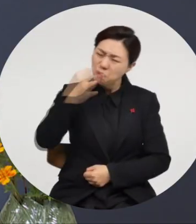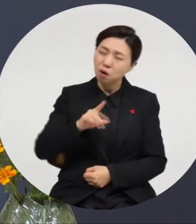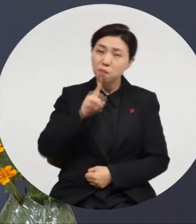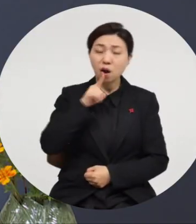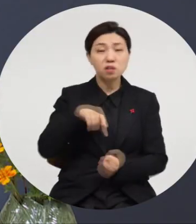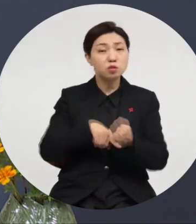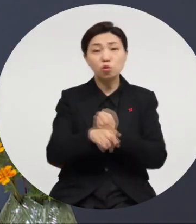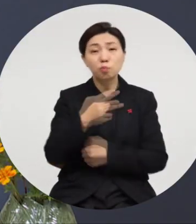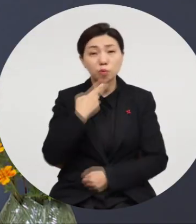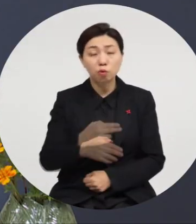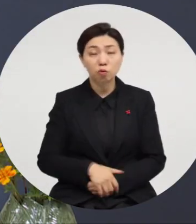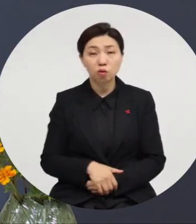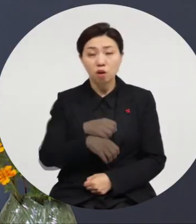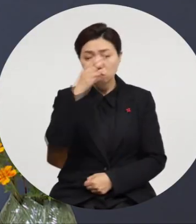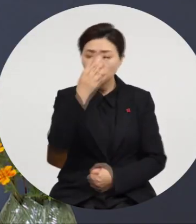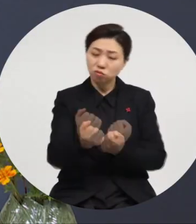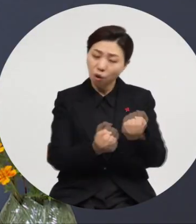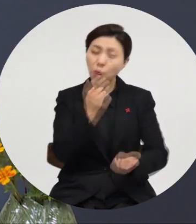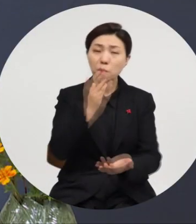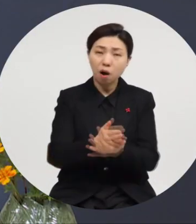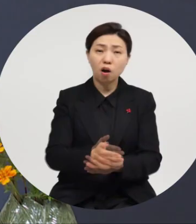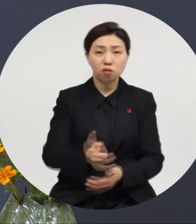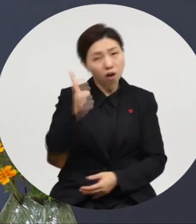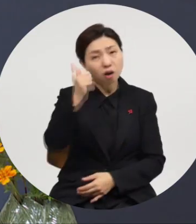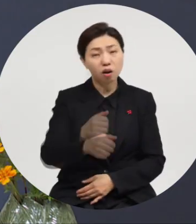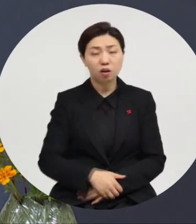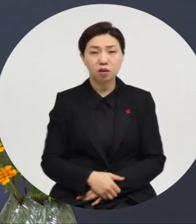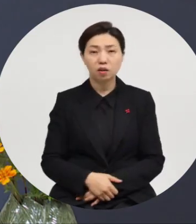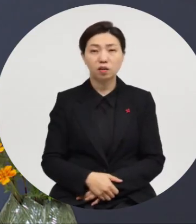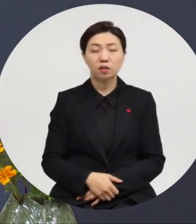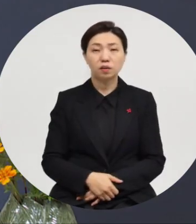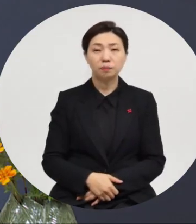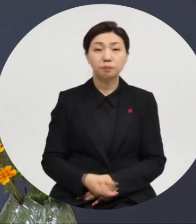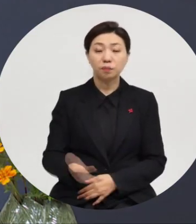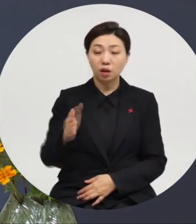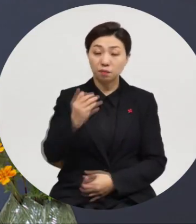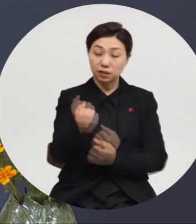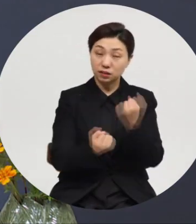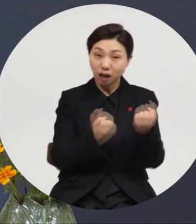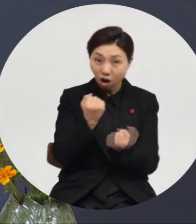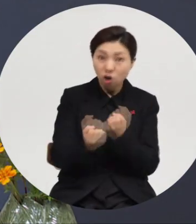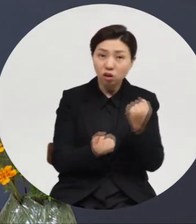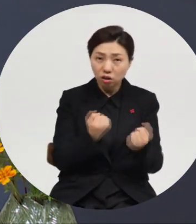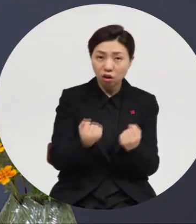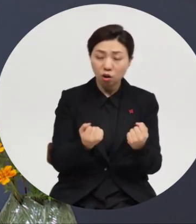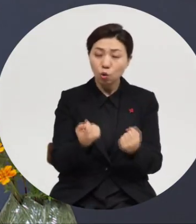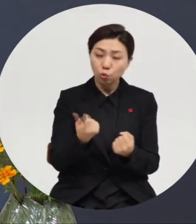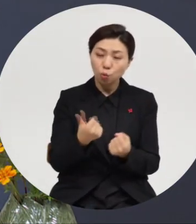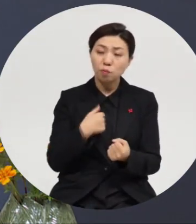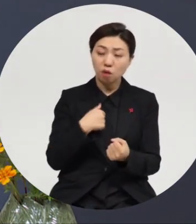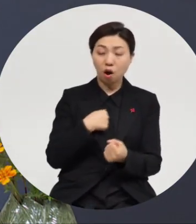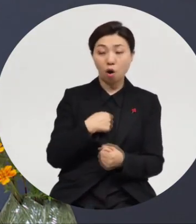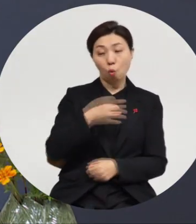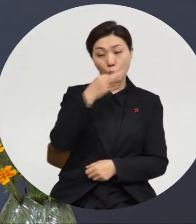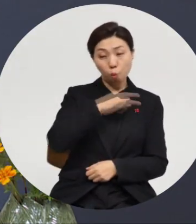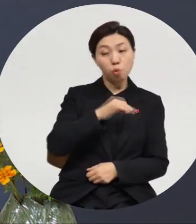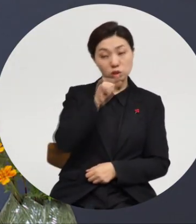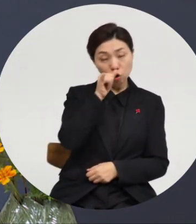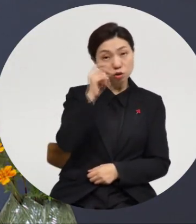자전거 타는 게 힘들어요. 이런 얘기할 필요가 없다는 거예요. 안 타면 되니까. 그러나 자전거 타는 게